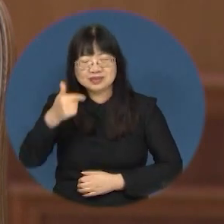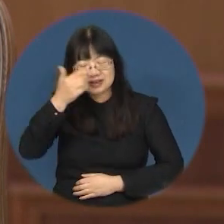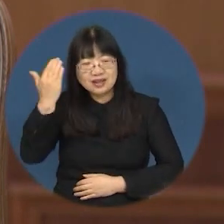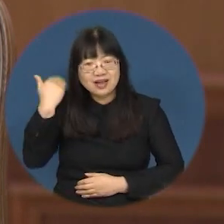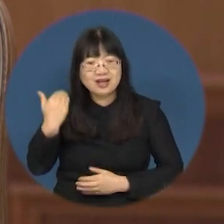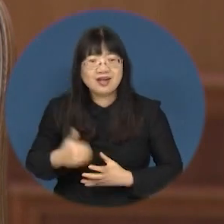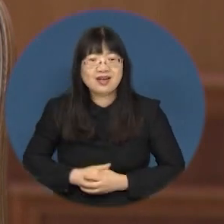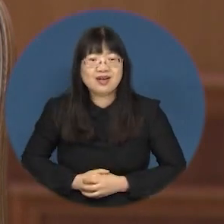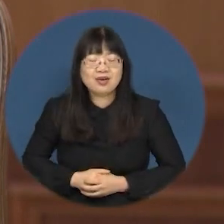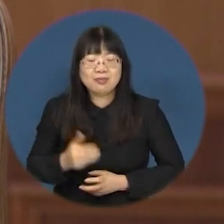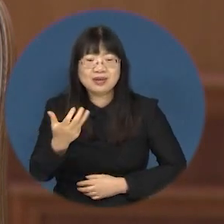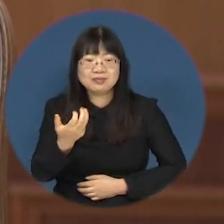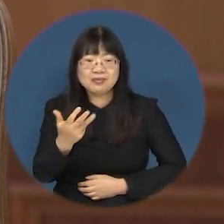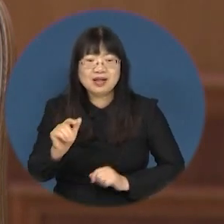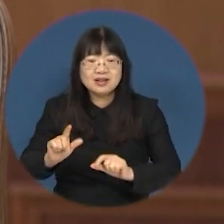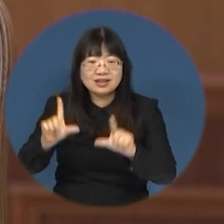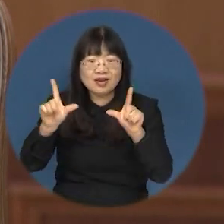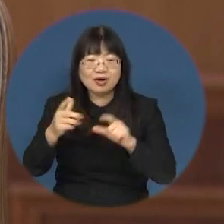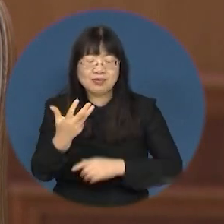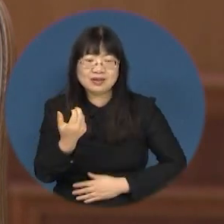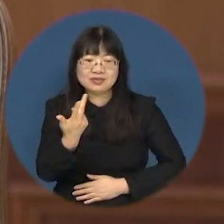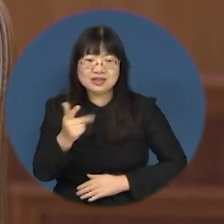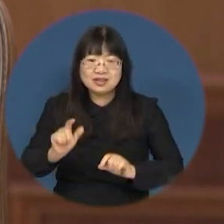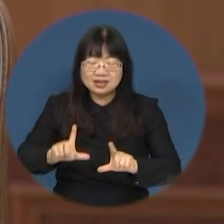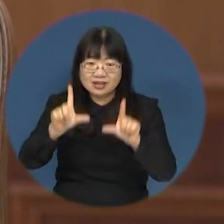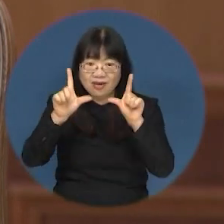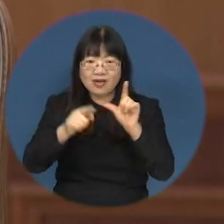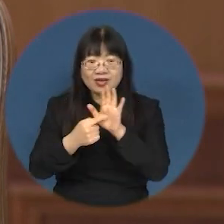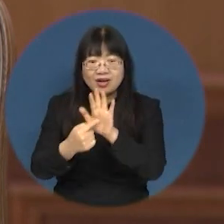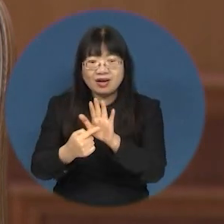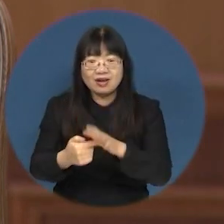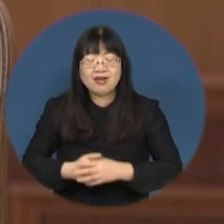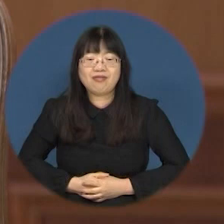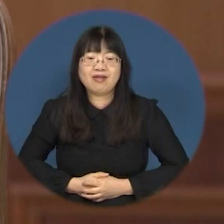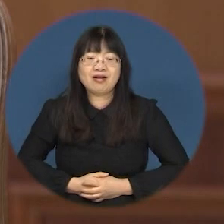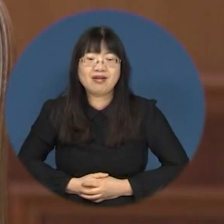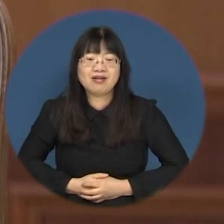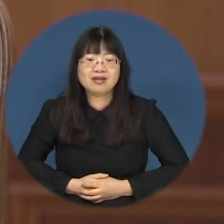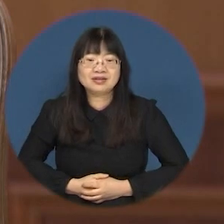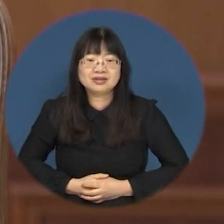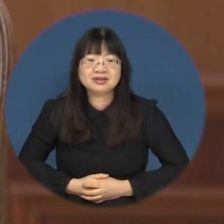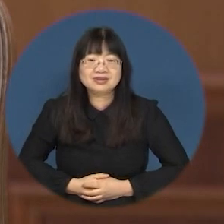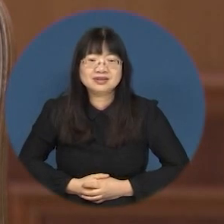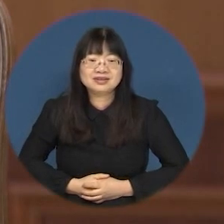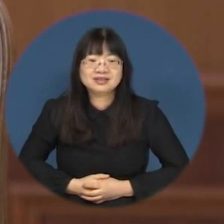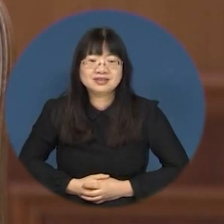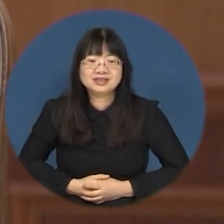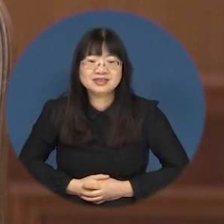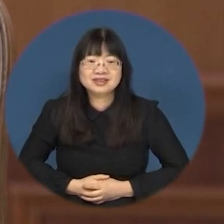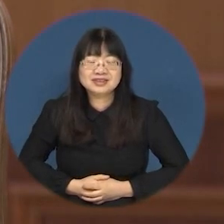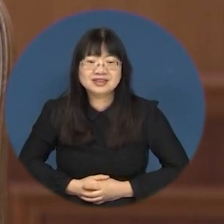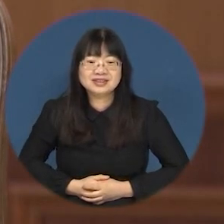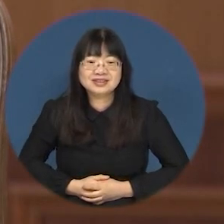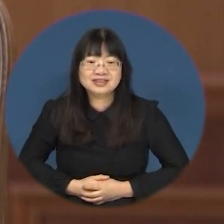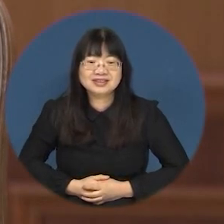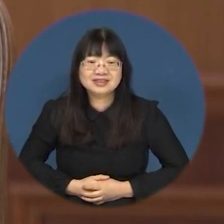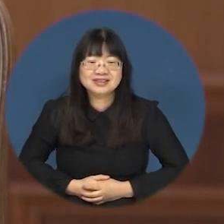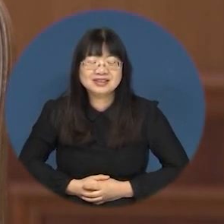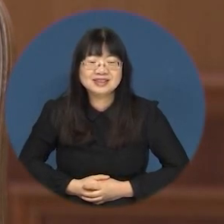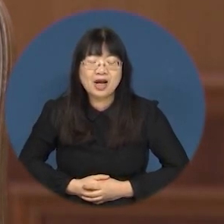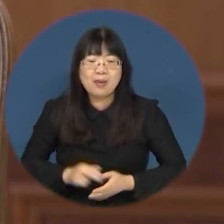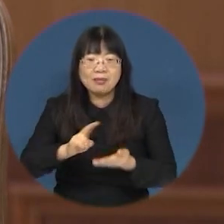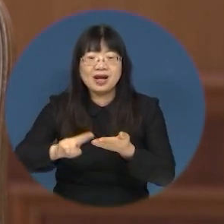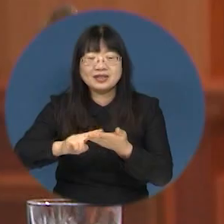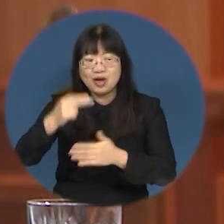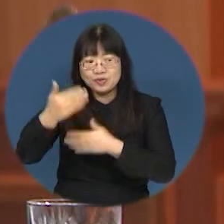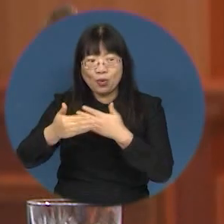과거에 그 88년, 87년에 나왔던 이제 그 아기공 둘리라고 드라마 애니메이션이